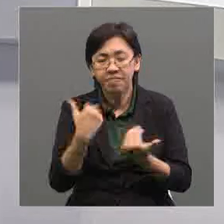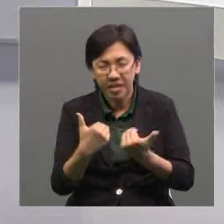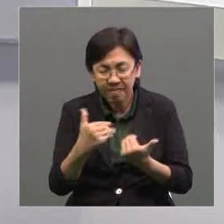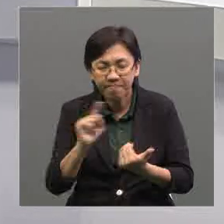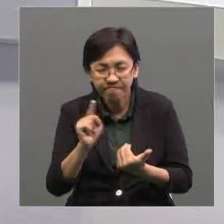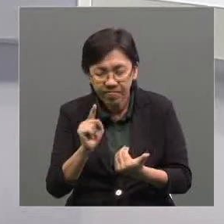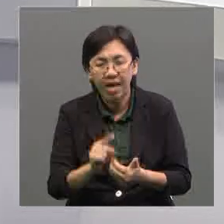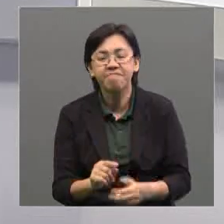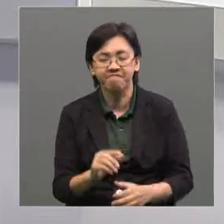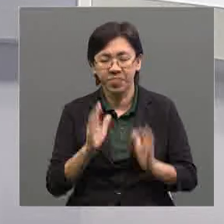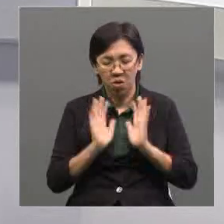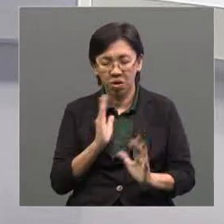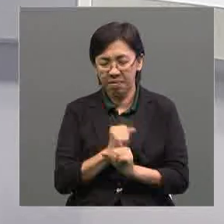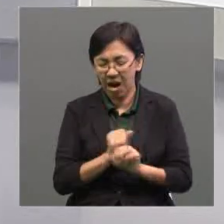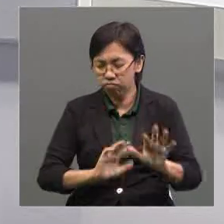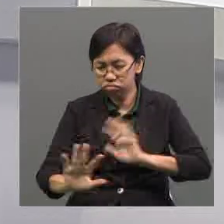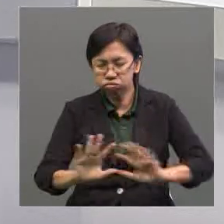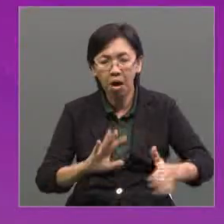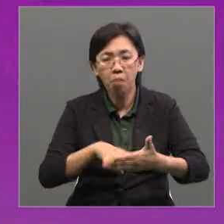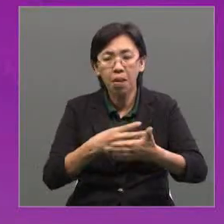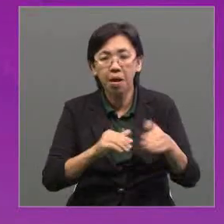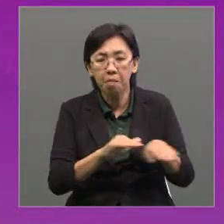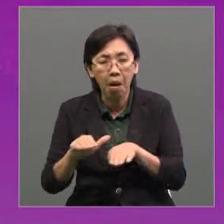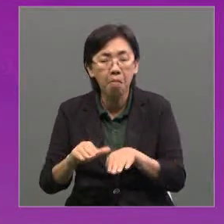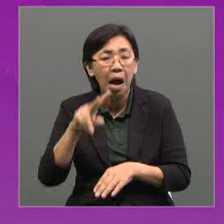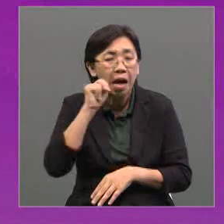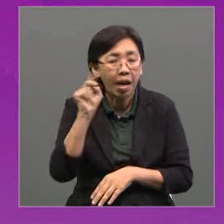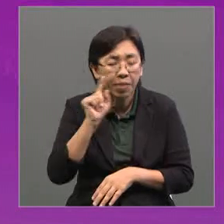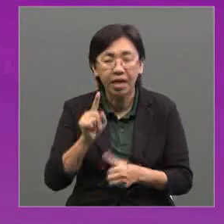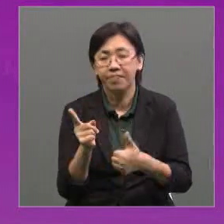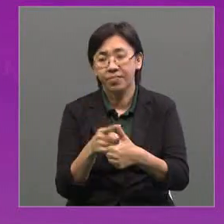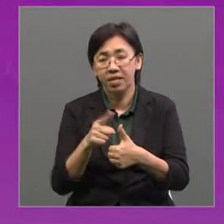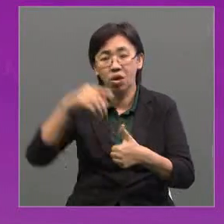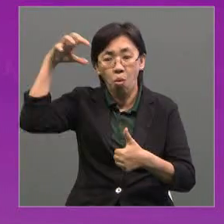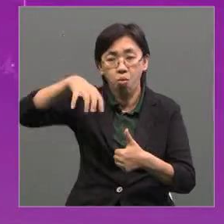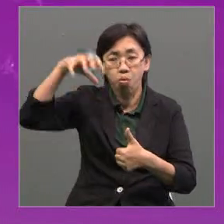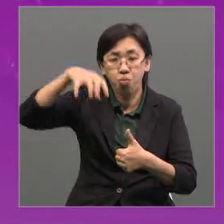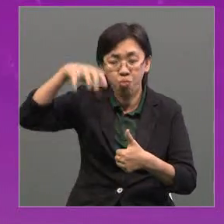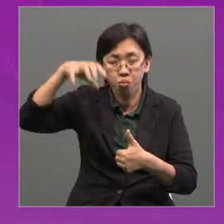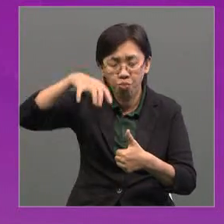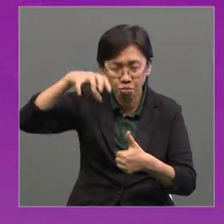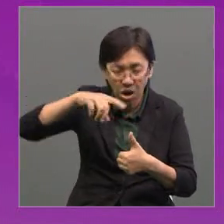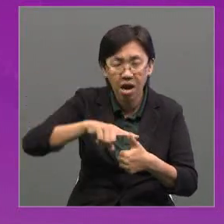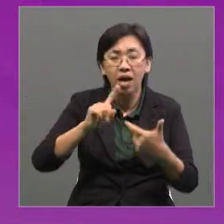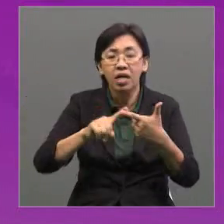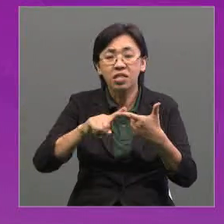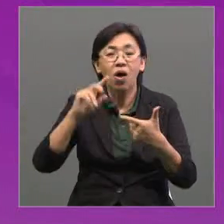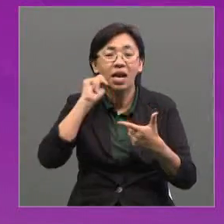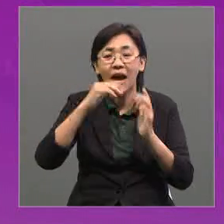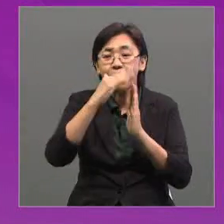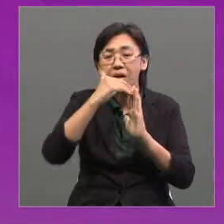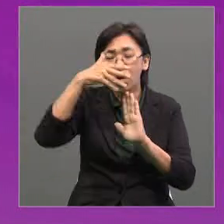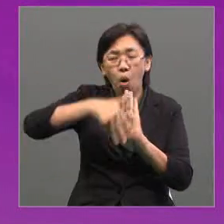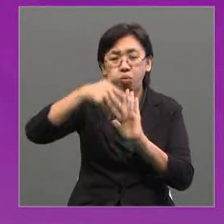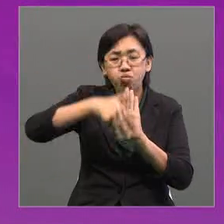องเร่งระดมรับมือทุกทางเพราะอะไรฮะกทม.เจอ3น้ำเลยนะคือฝนใช่ไหมฮะระดมมาหนักน้ำเหนือน้ำเห